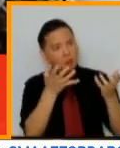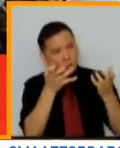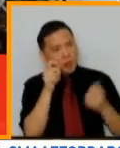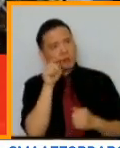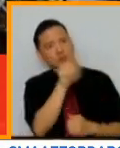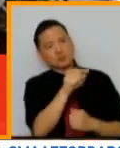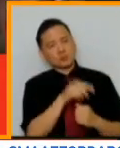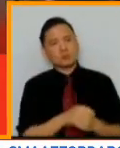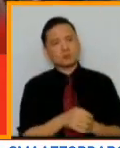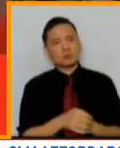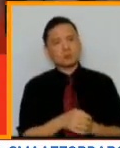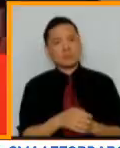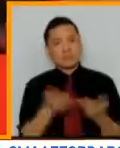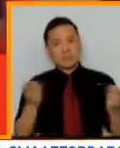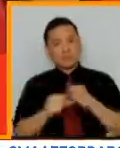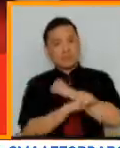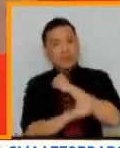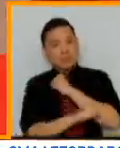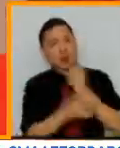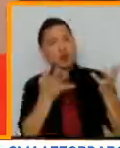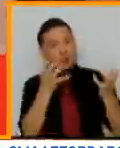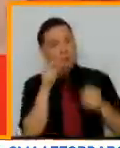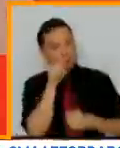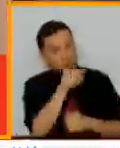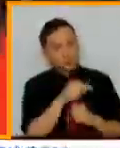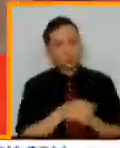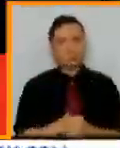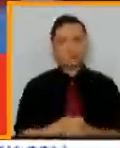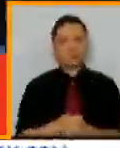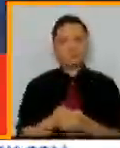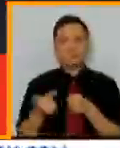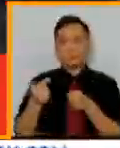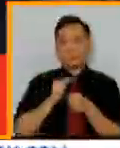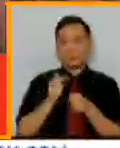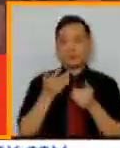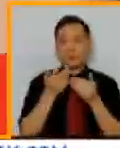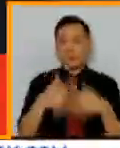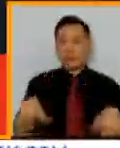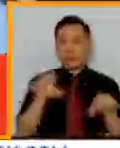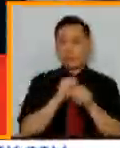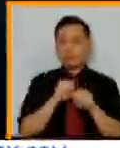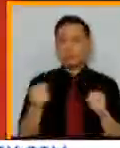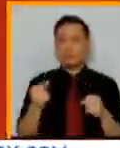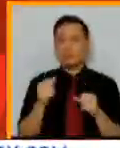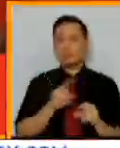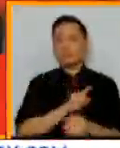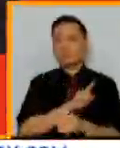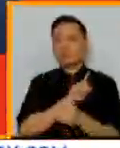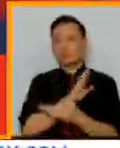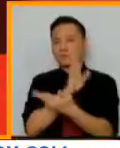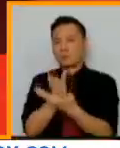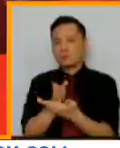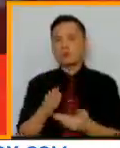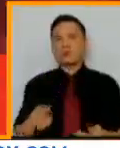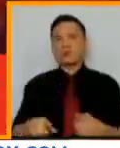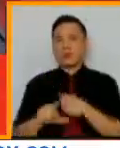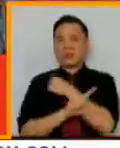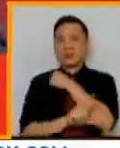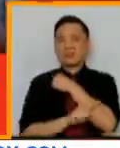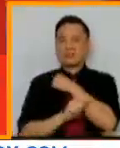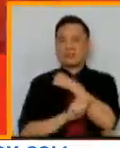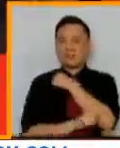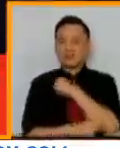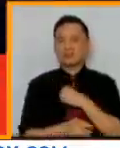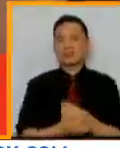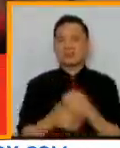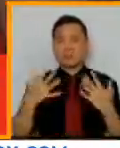tigasamar. Pagkatapos nito ay pumunta sila sa Tacloban City, Leyte. Sinalubong sila ni Tacloban City Mayor Alfred Romualdez